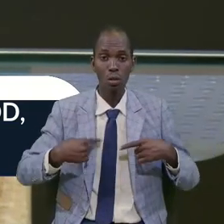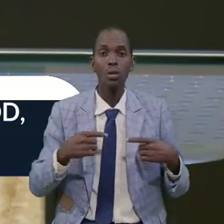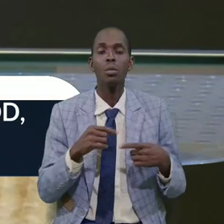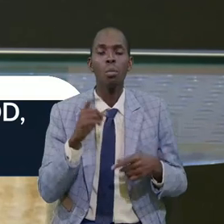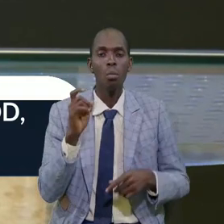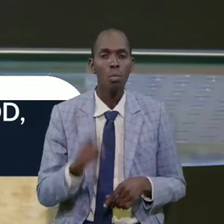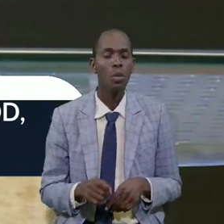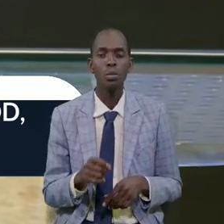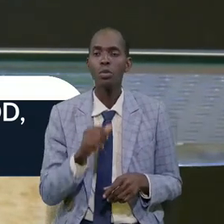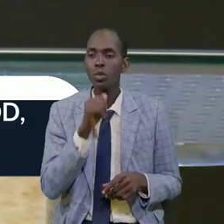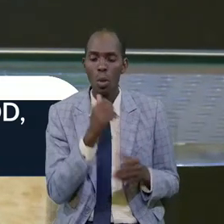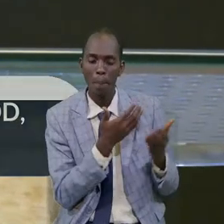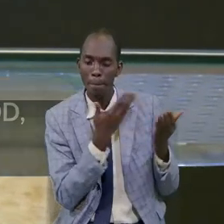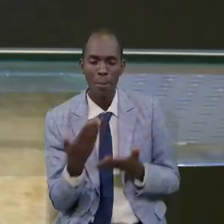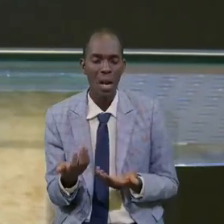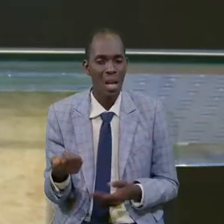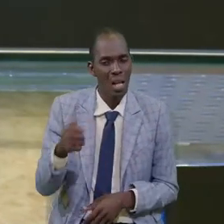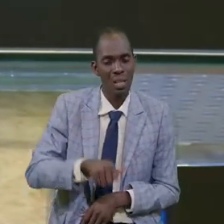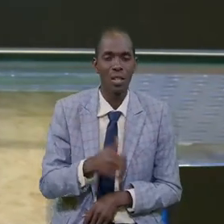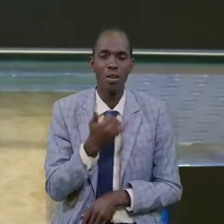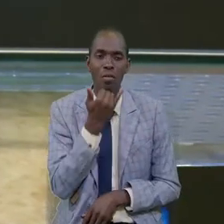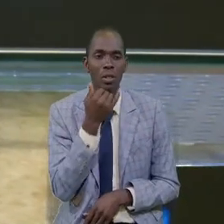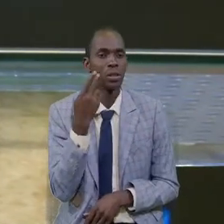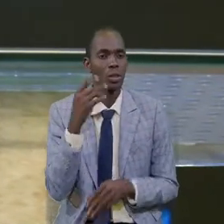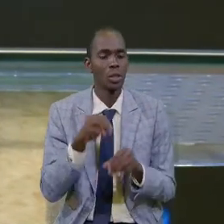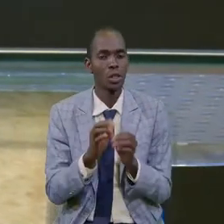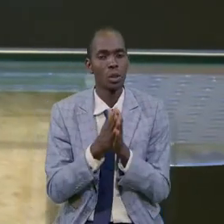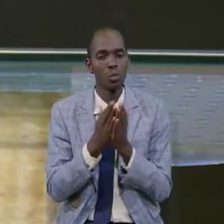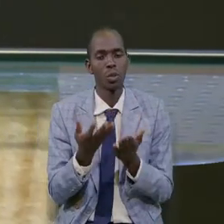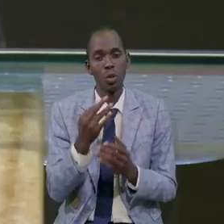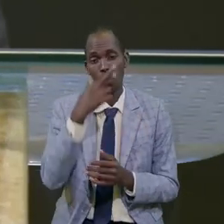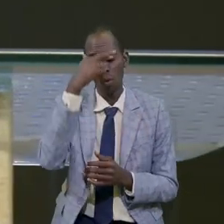doit pas être avec un scandale.